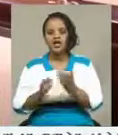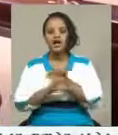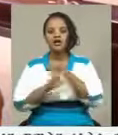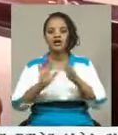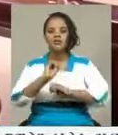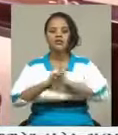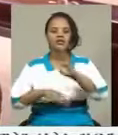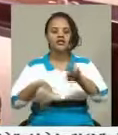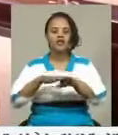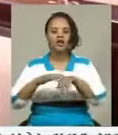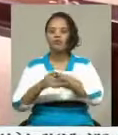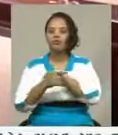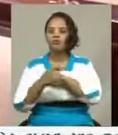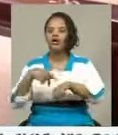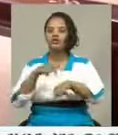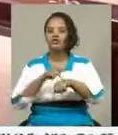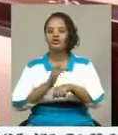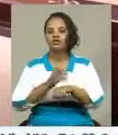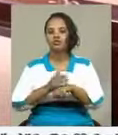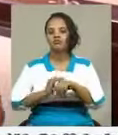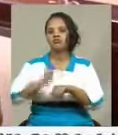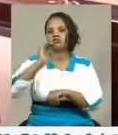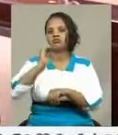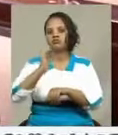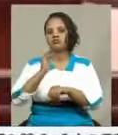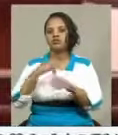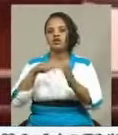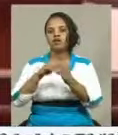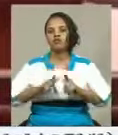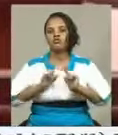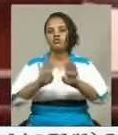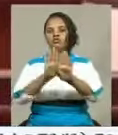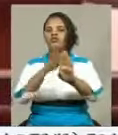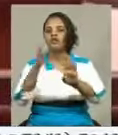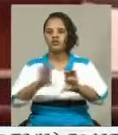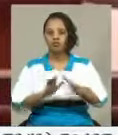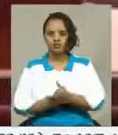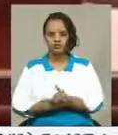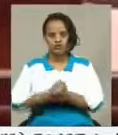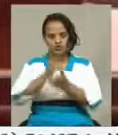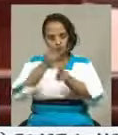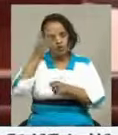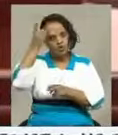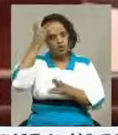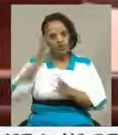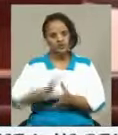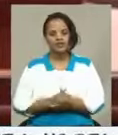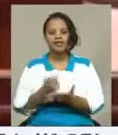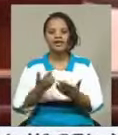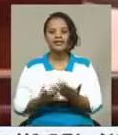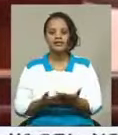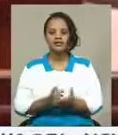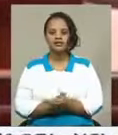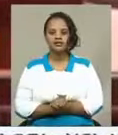ምክክር ላይ ፓርቲዎች የጎላ ድርሻ እንዲኖራቸው በራችሁን ክፍት አድርጉ። ክቡራን ኮሚሽነሮች ከዚህ